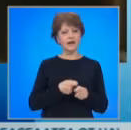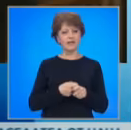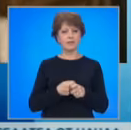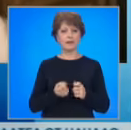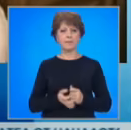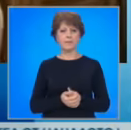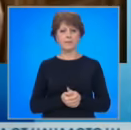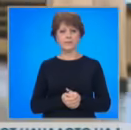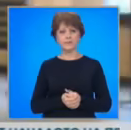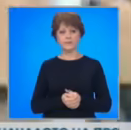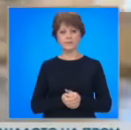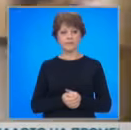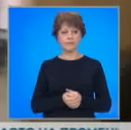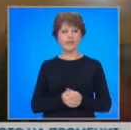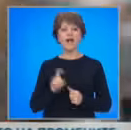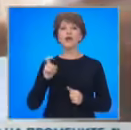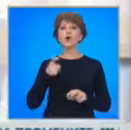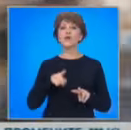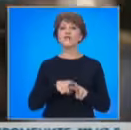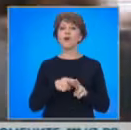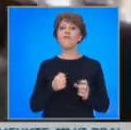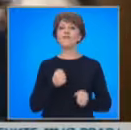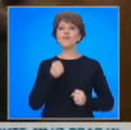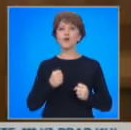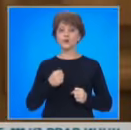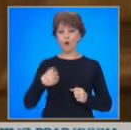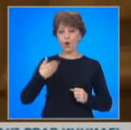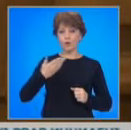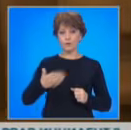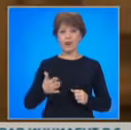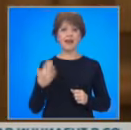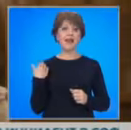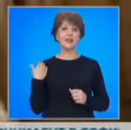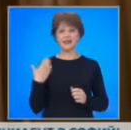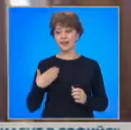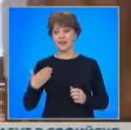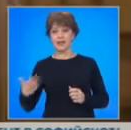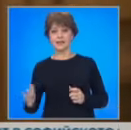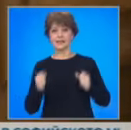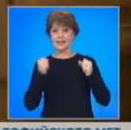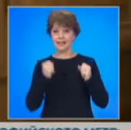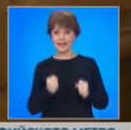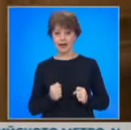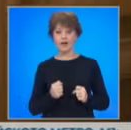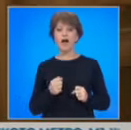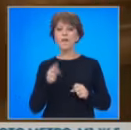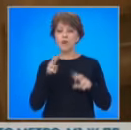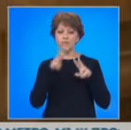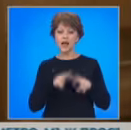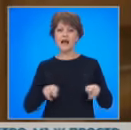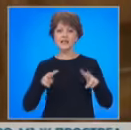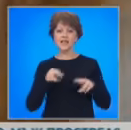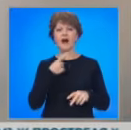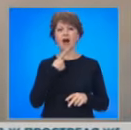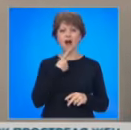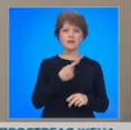Минков. Георги Иванов се е возил на предната дясна седалка в автомобила на подсъдимия. По време на разследването е разпитван